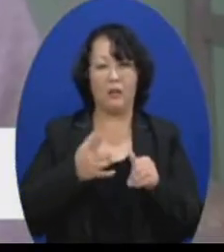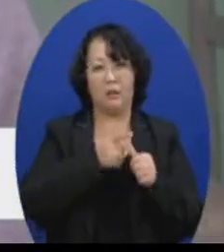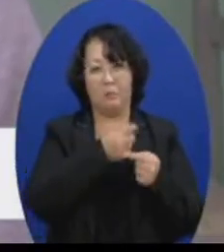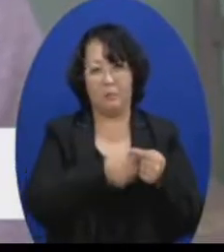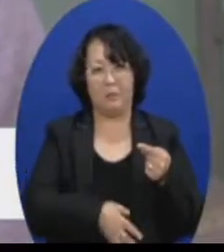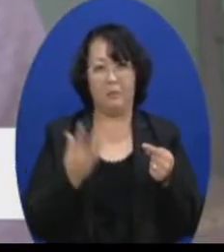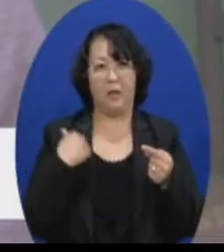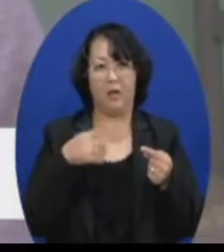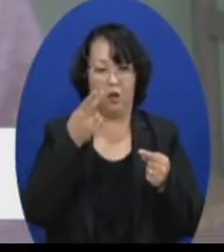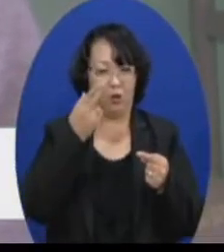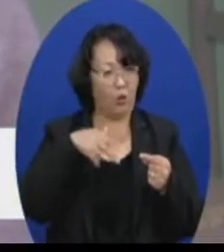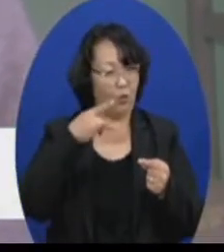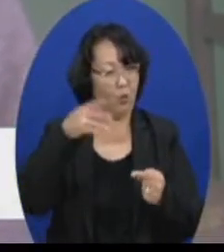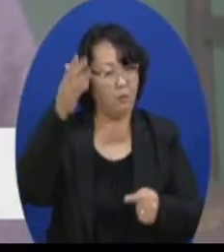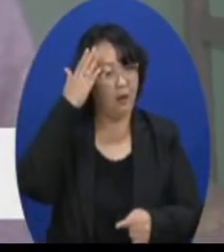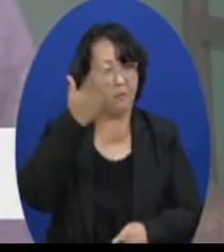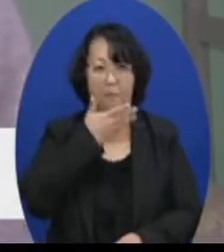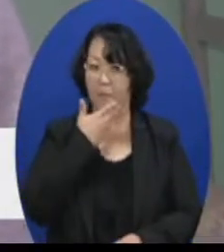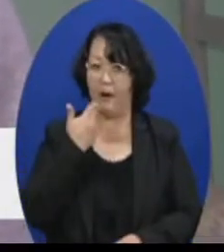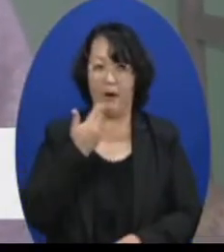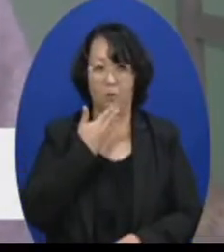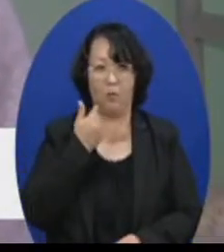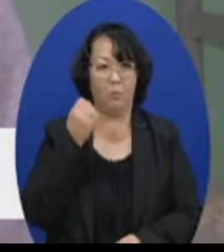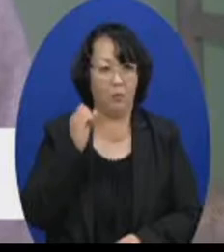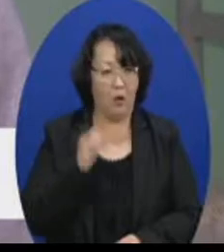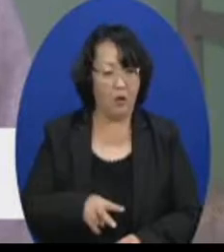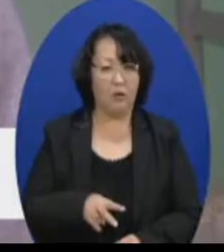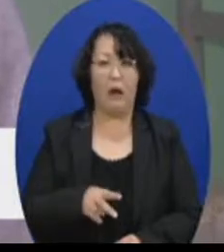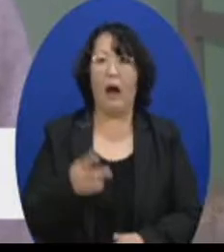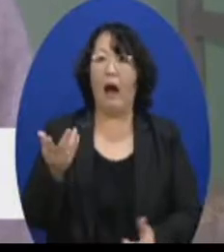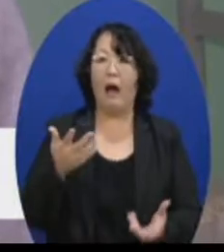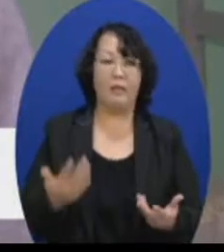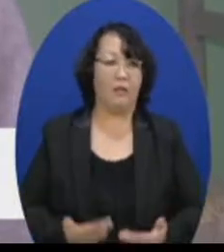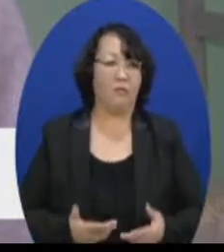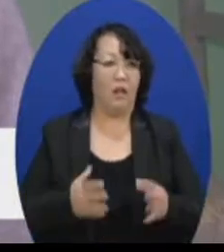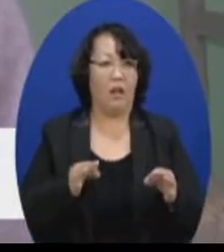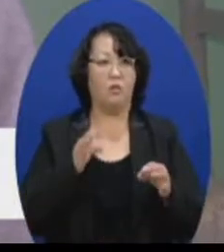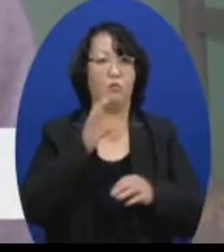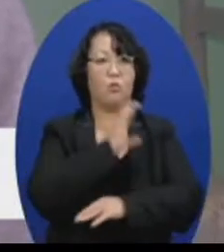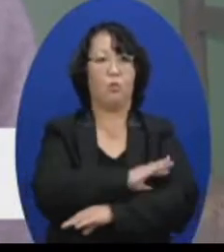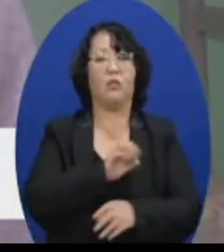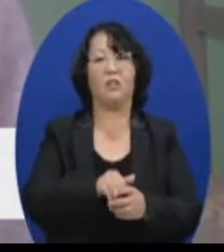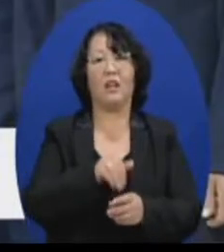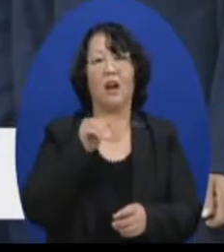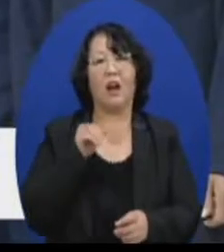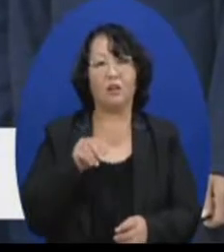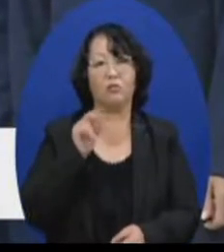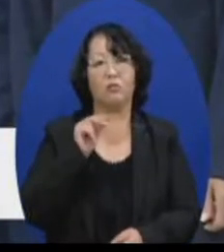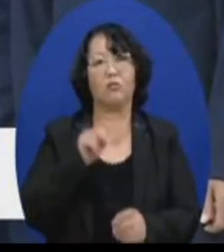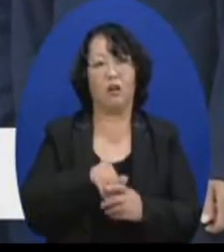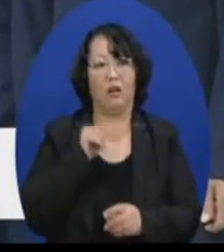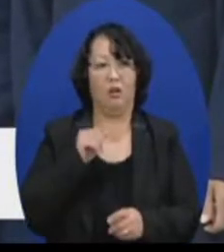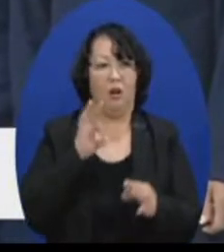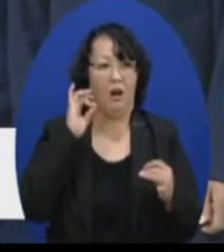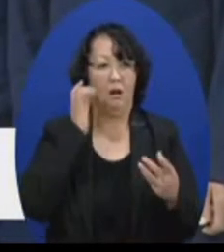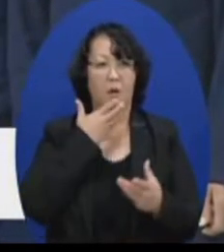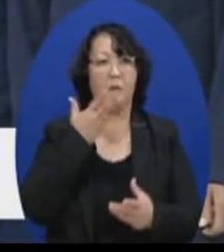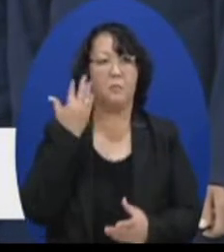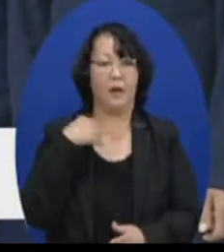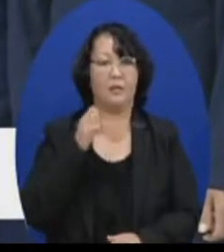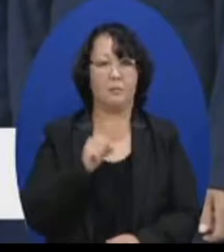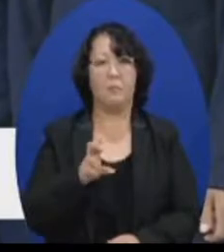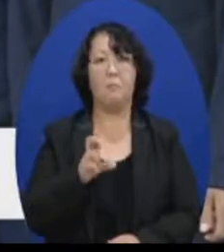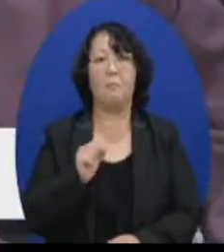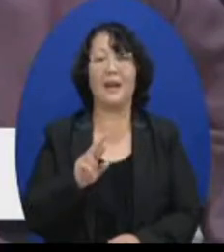байхгүй гэр бүл нь мал хардаг байхад бол нөгөө байхаа байхгүй сургуулиас шөлөөлөгдөх хэмжээний байдаг байсан. Баян Адрах